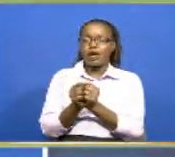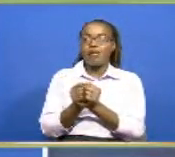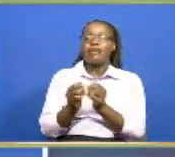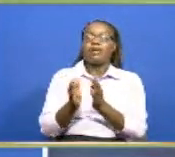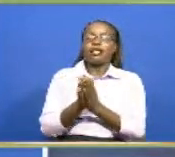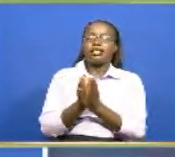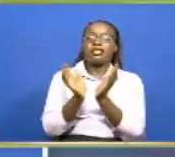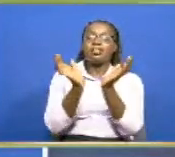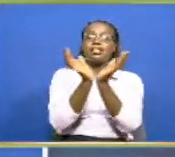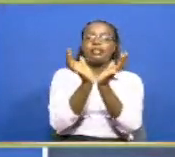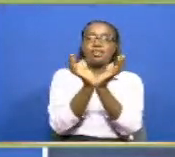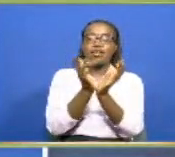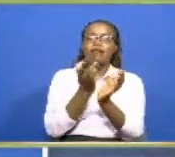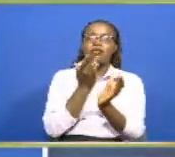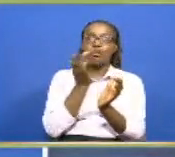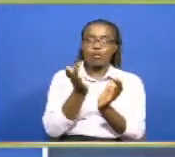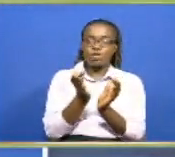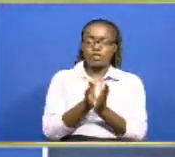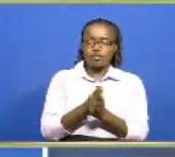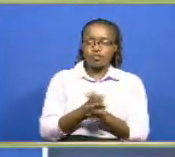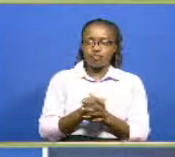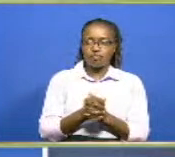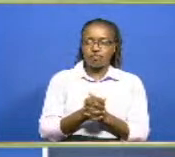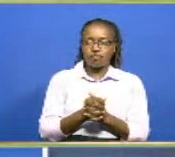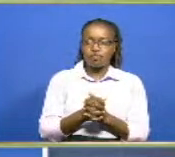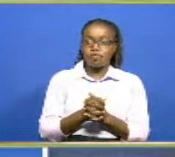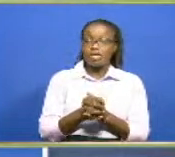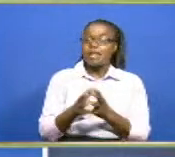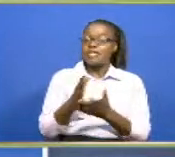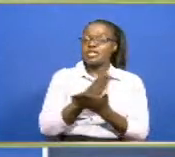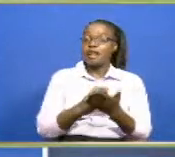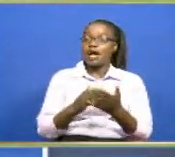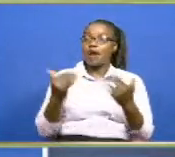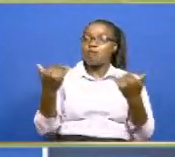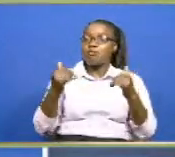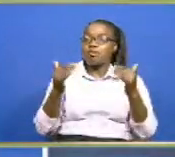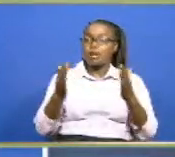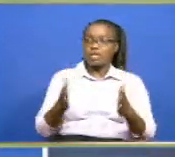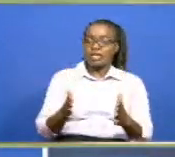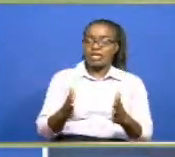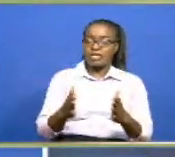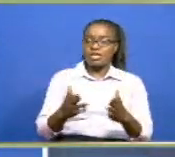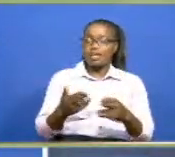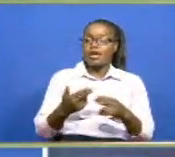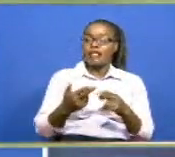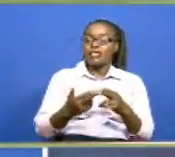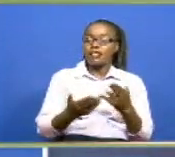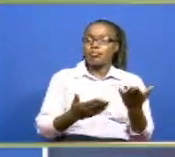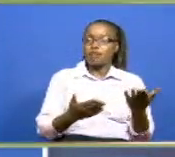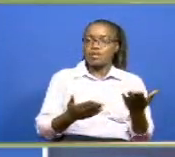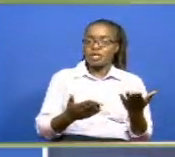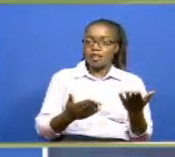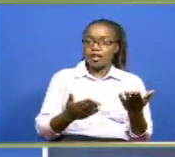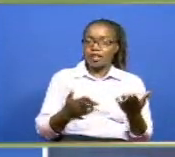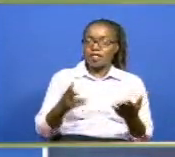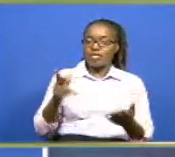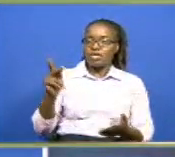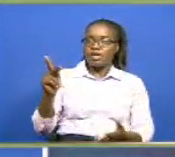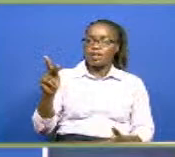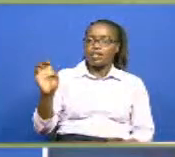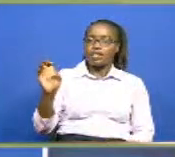wa Moi Kasarani. Baadhi ya wachezaji wengine waliotajwa kikosini ni kiungo Kenneth